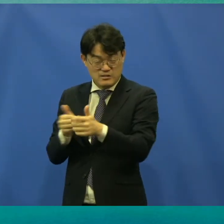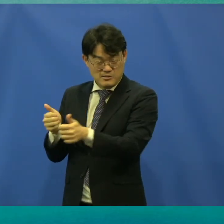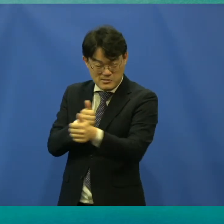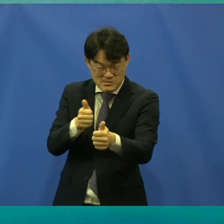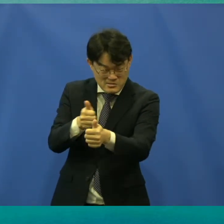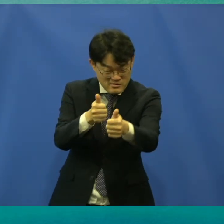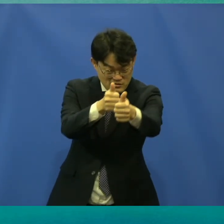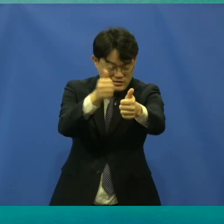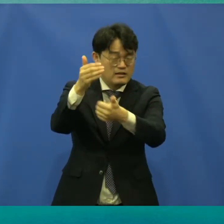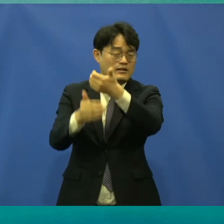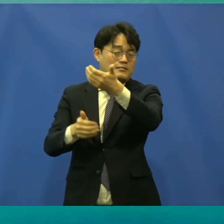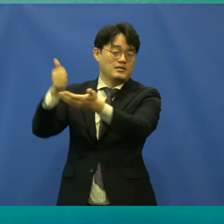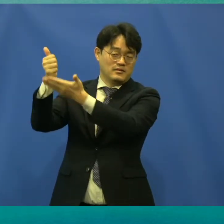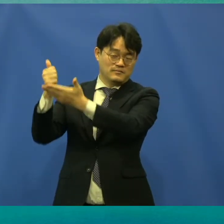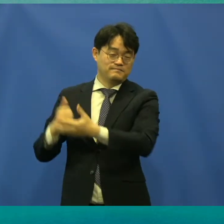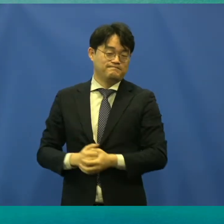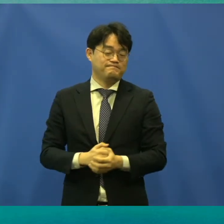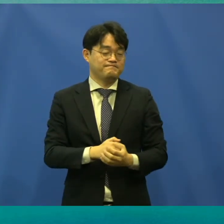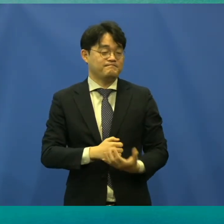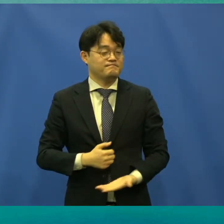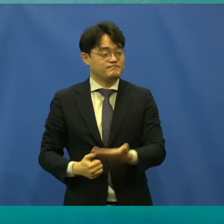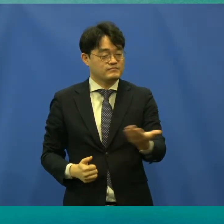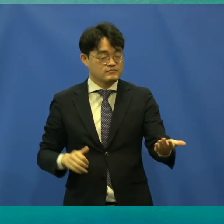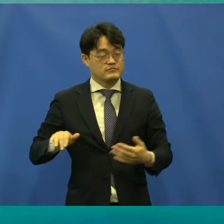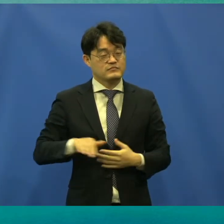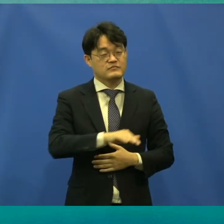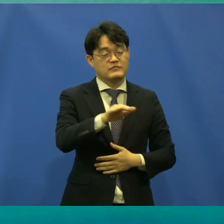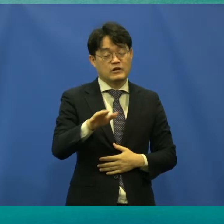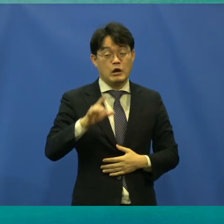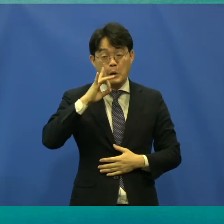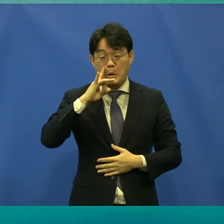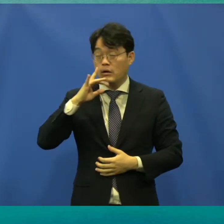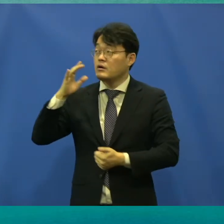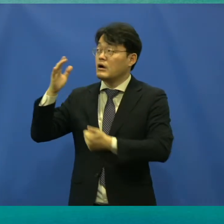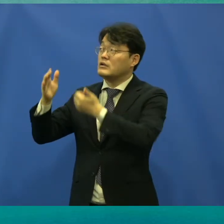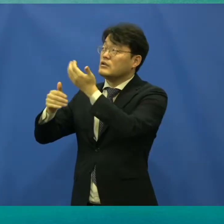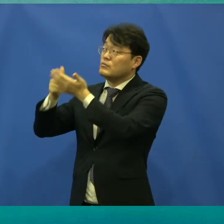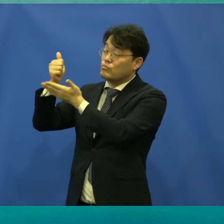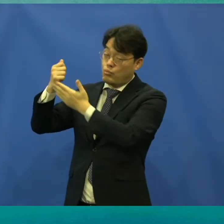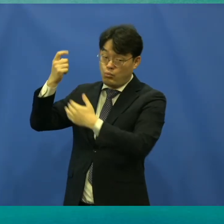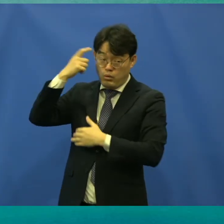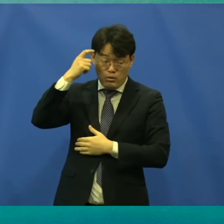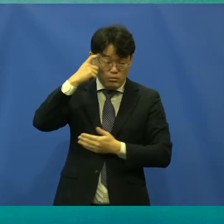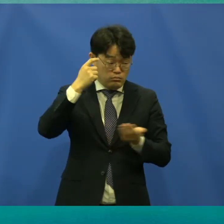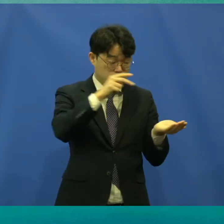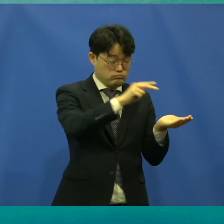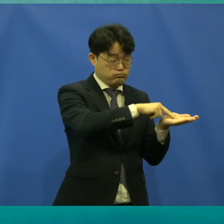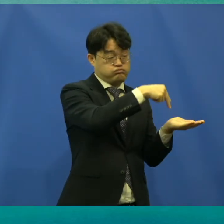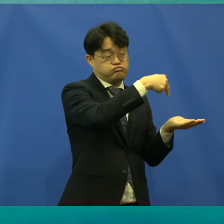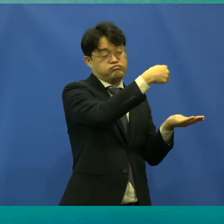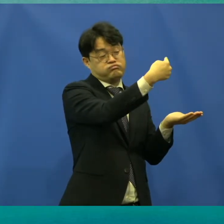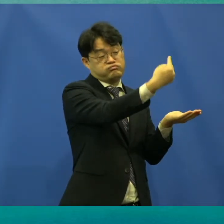우리가 질문이 생기죠. 하나님은 왜 요나를 바다에 던져지도록 하셨는가?